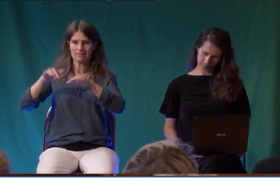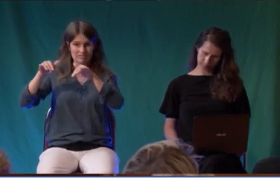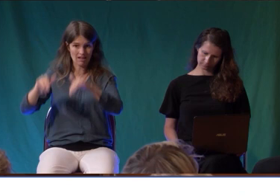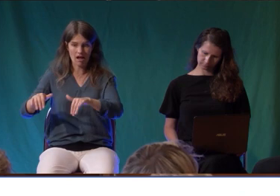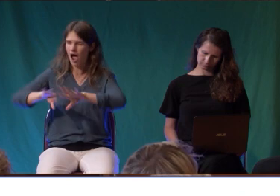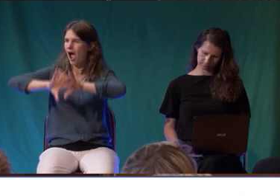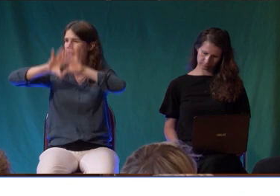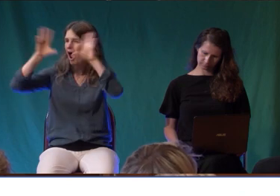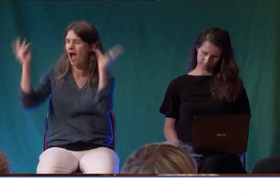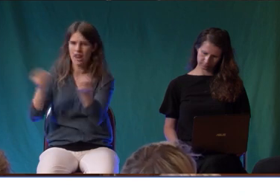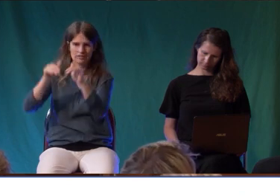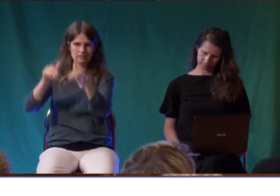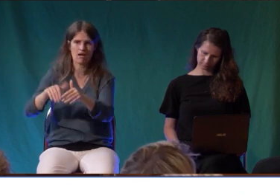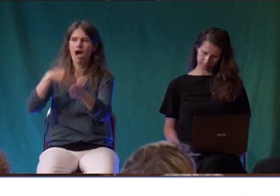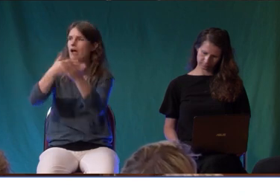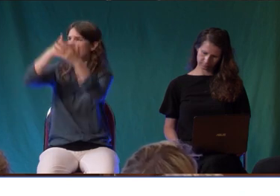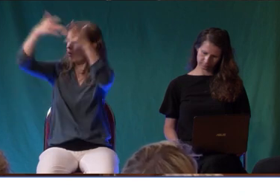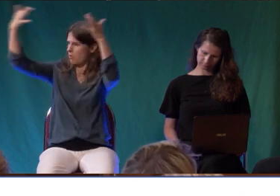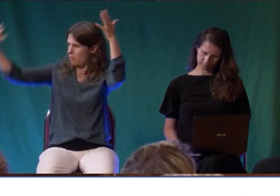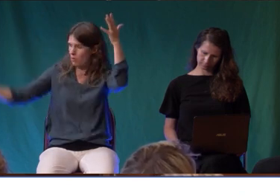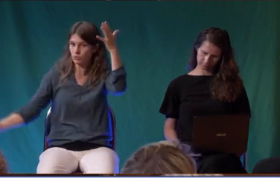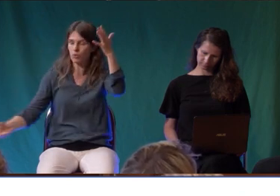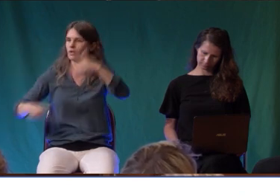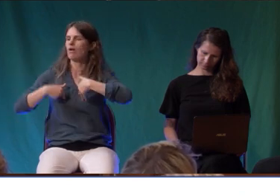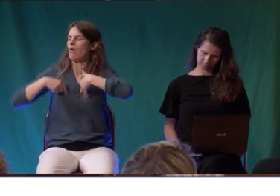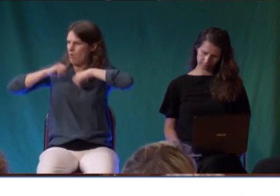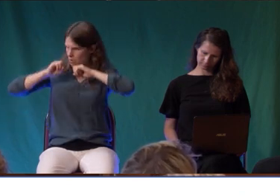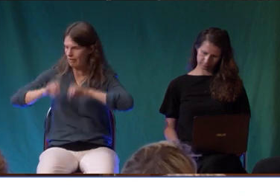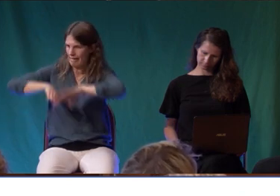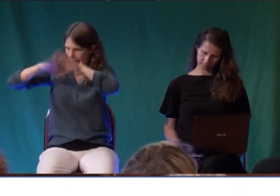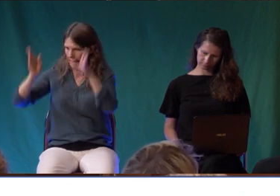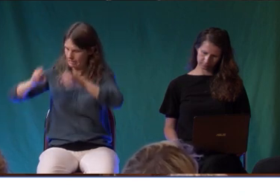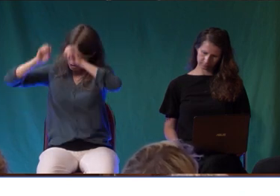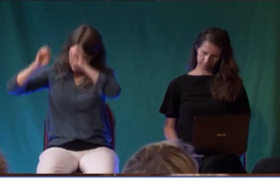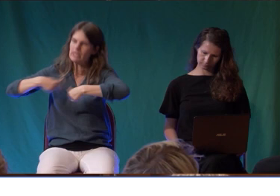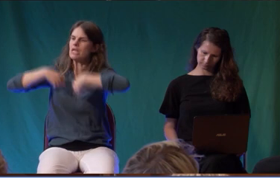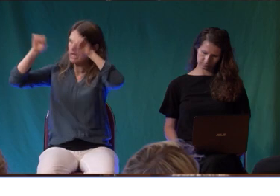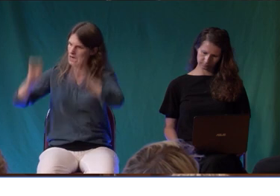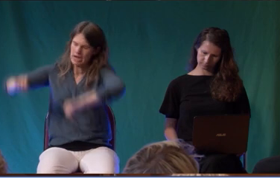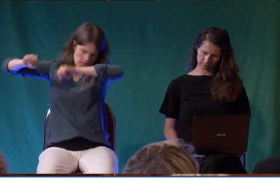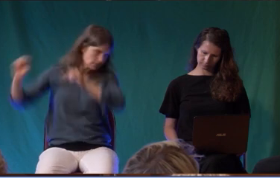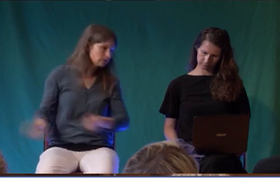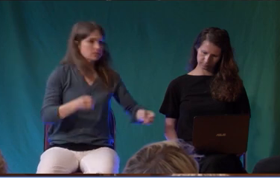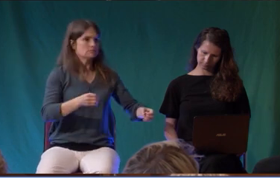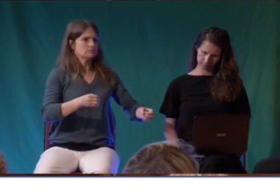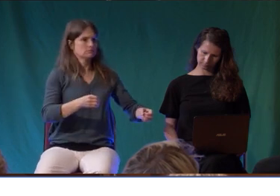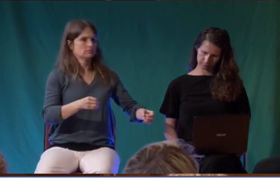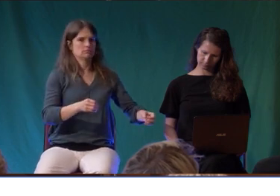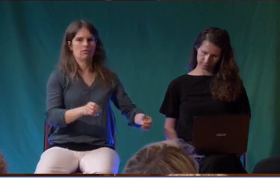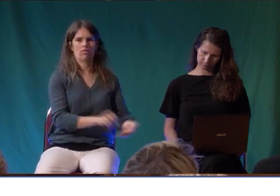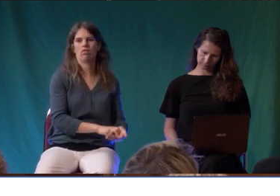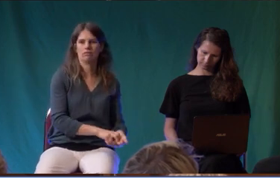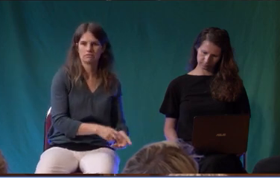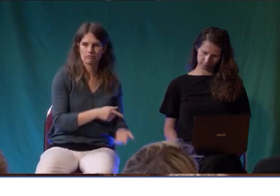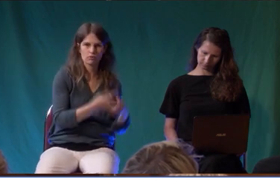haben und ganz viel Hilfe ist da und dann kommt so dieser Sprung aus der Einrichtung raus und auf einmal steht man da und muss sich um